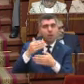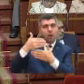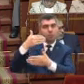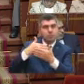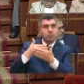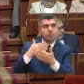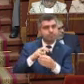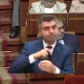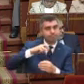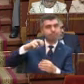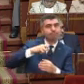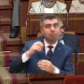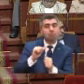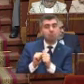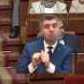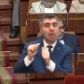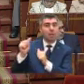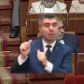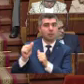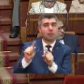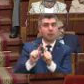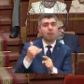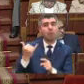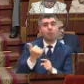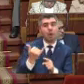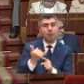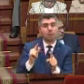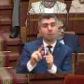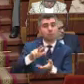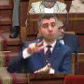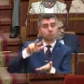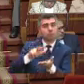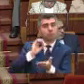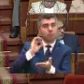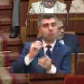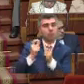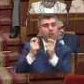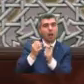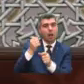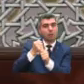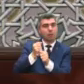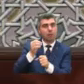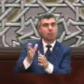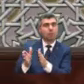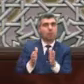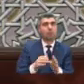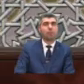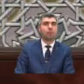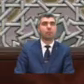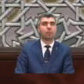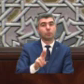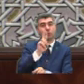بالصيانه، لذلك سيد الوزير نرجوكم التدخل من اجل تفعيل هذا الحوض الجاف وشكرا. هل هناك تعقيب اضافي